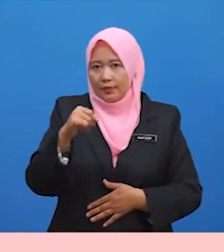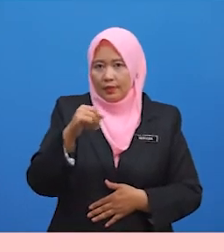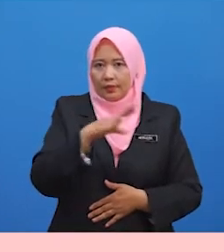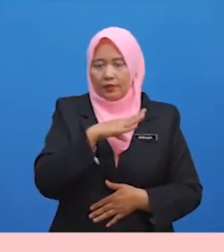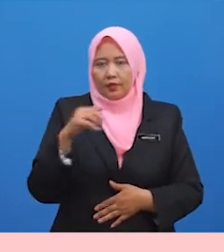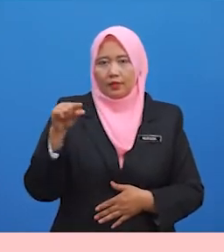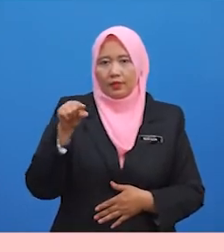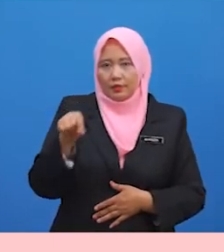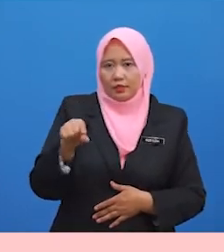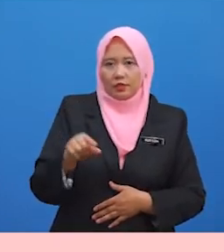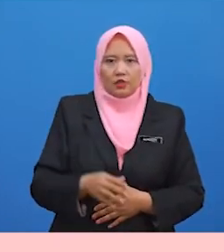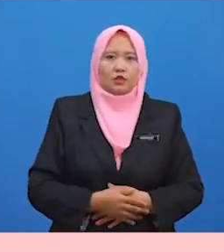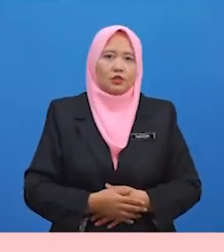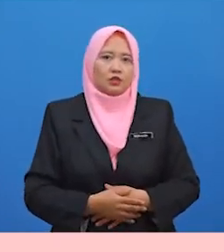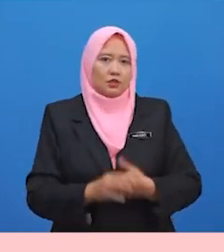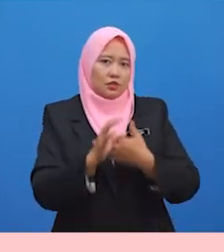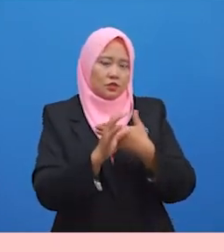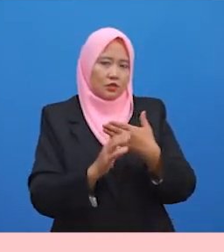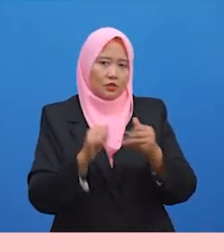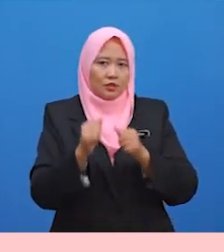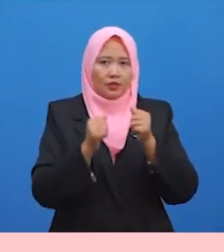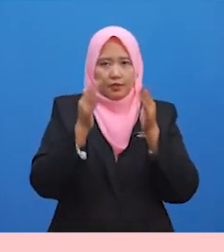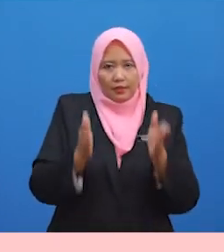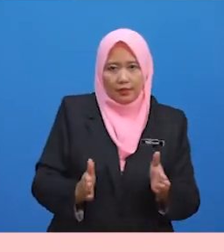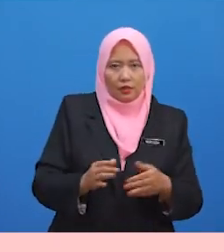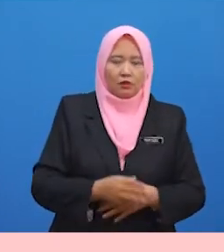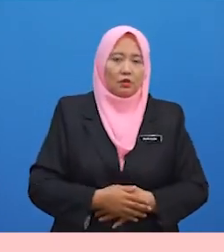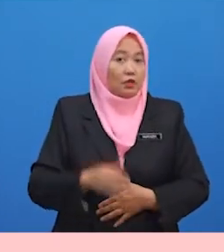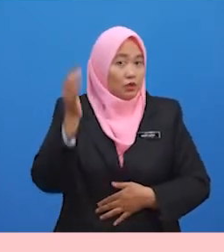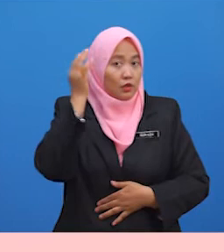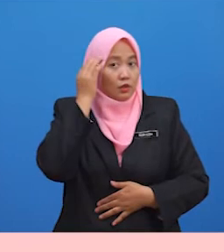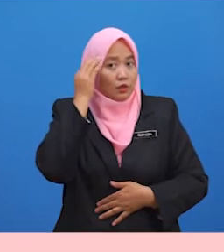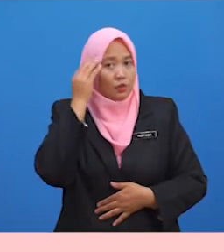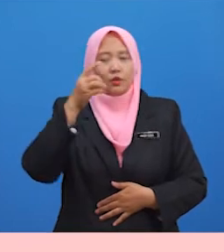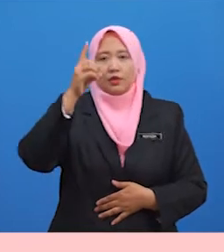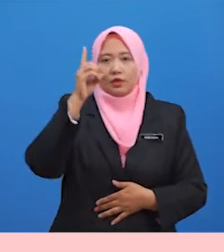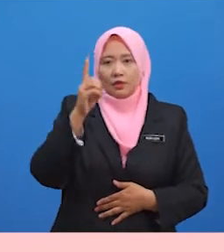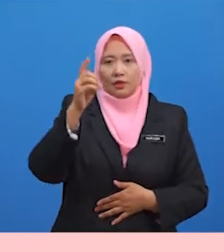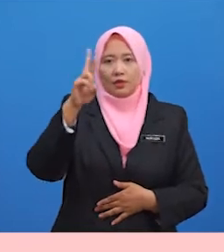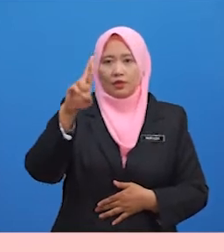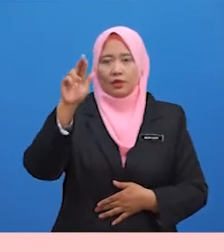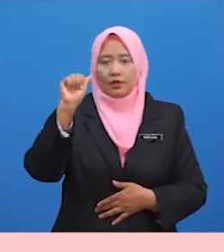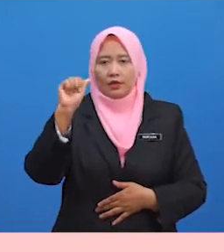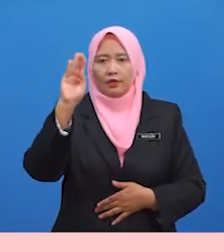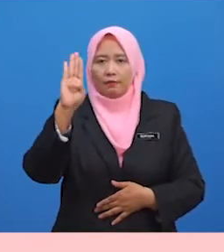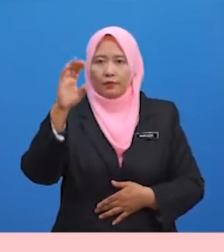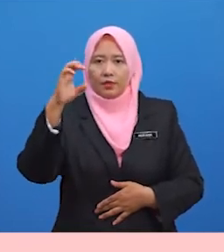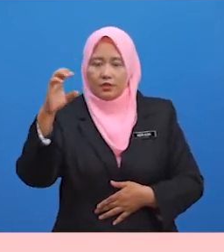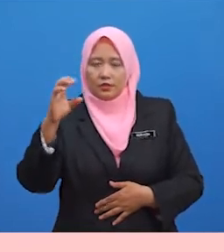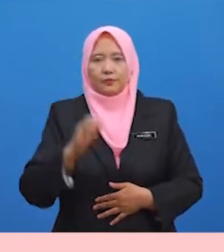dan gejala berdasarkan kecederaan atlet. Kedua, kita menerokai kaedah tinjauan awal penilaian